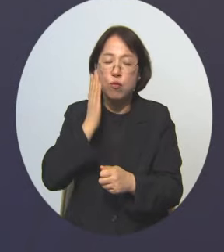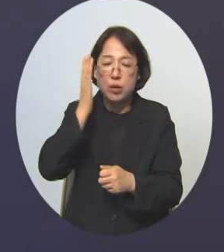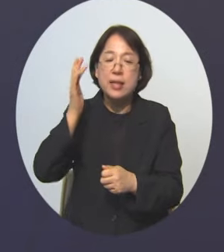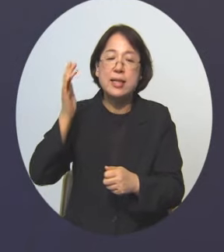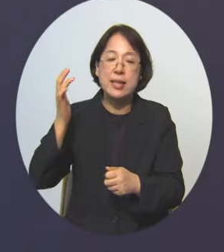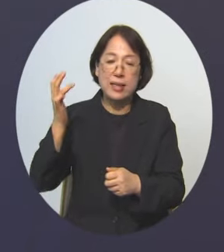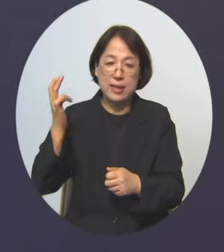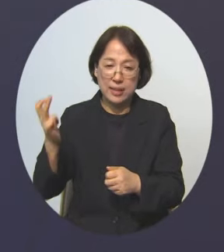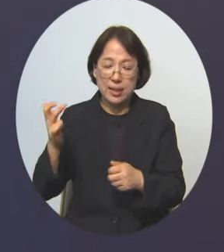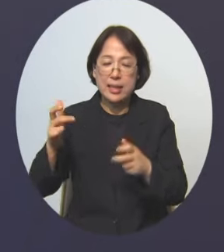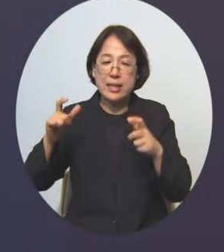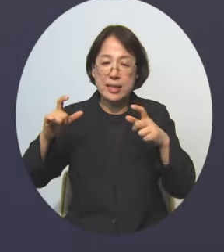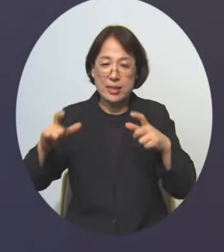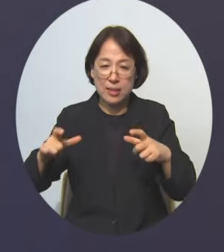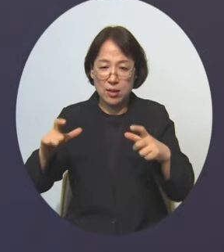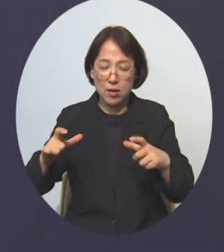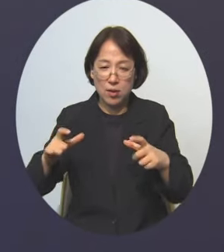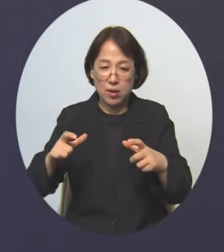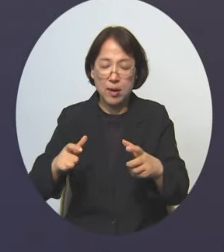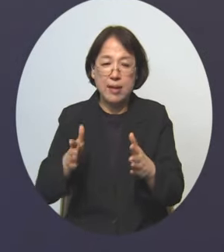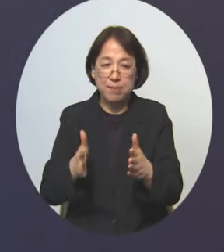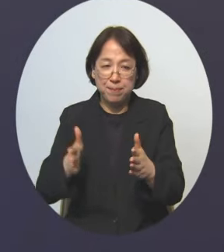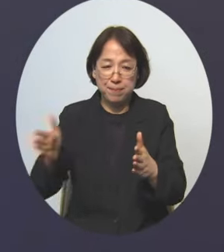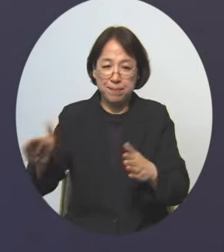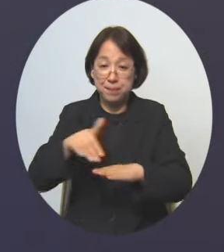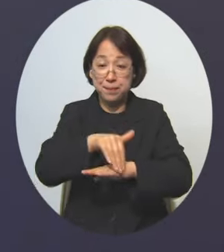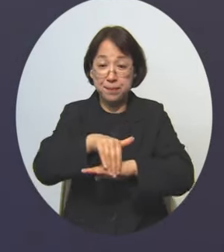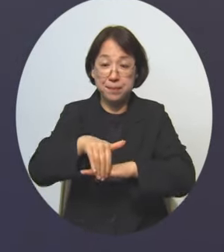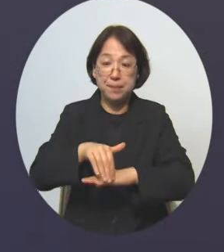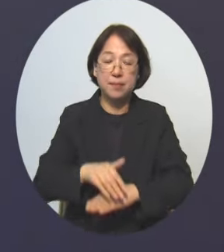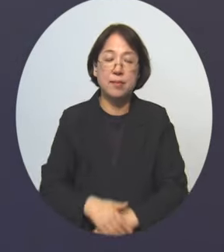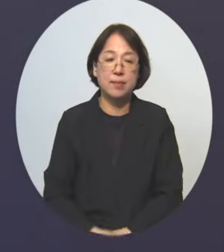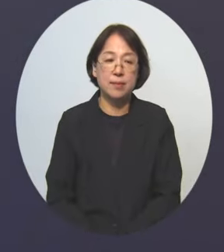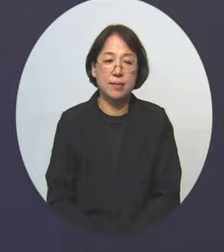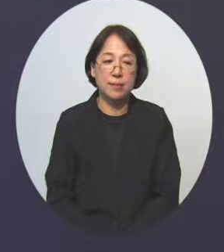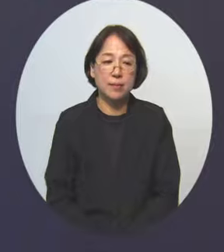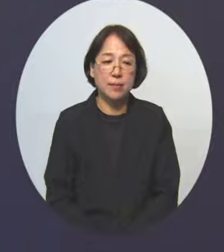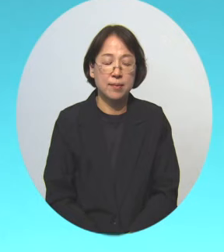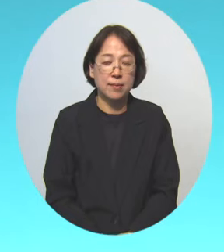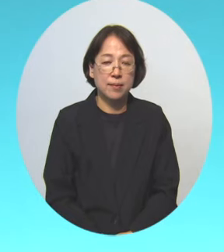확장하는 방안도 추진할 전망입니다. 관련 발언 보시겠습니다.